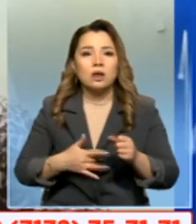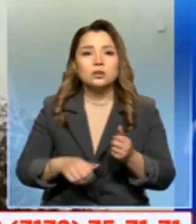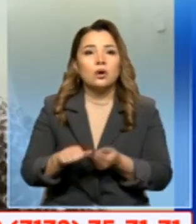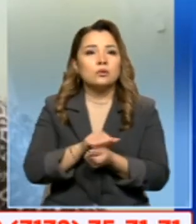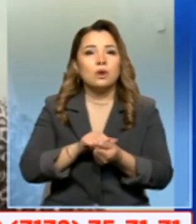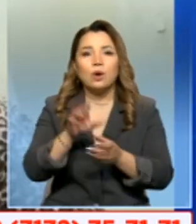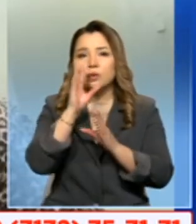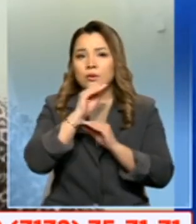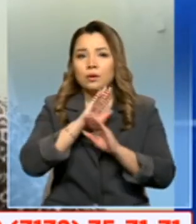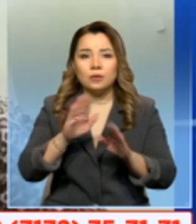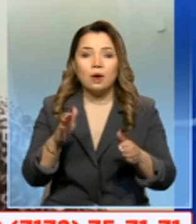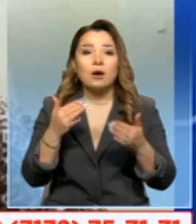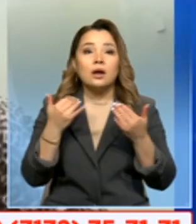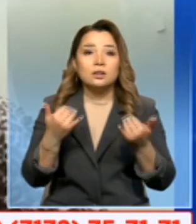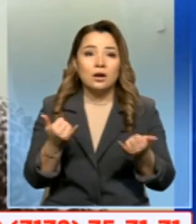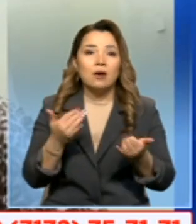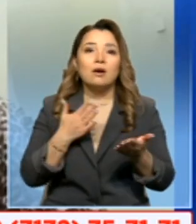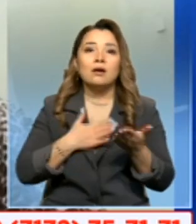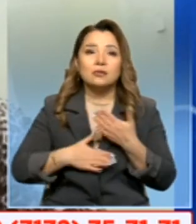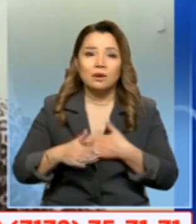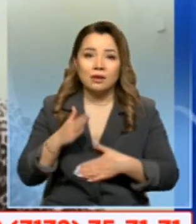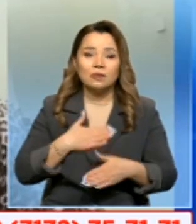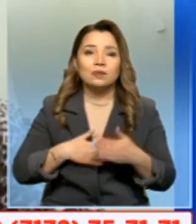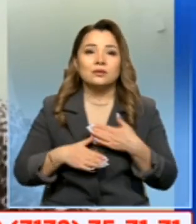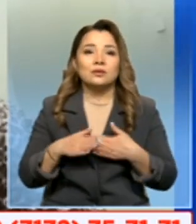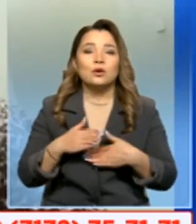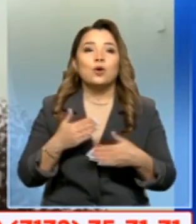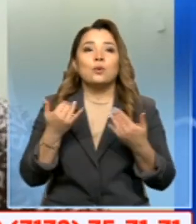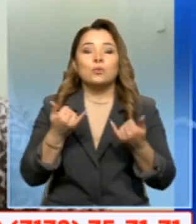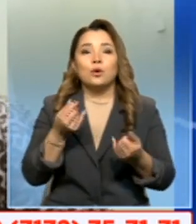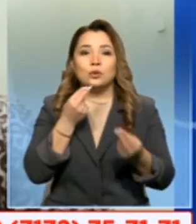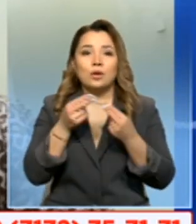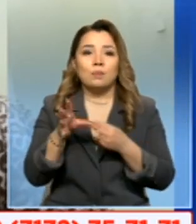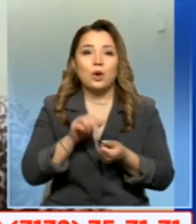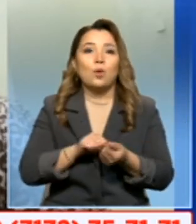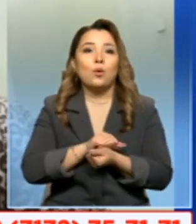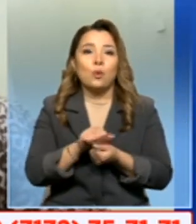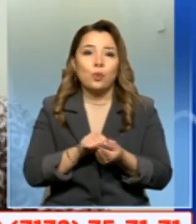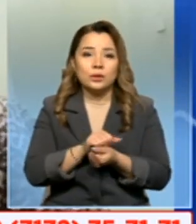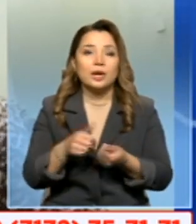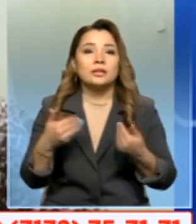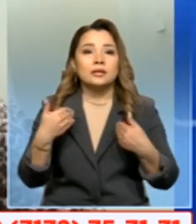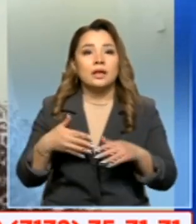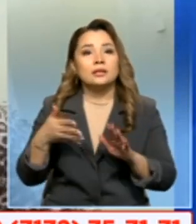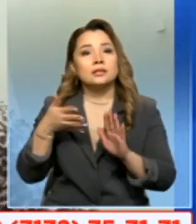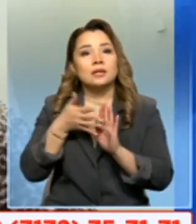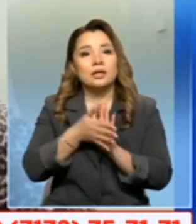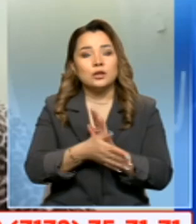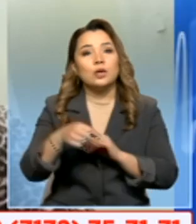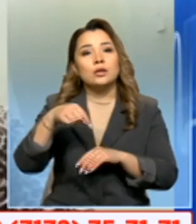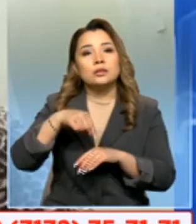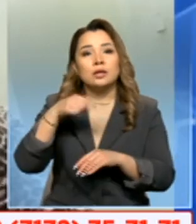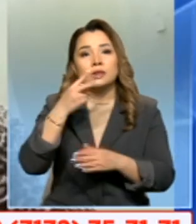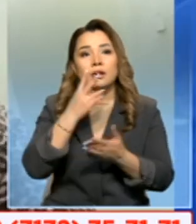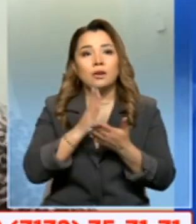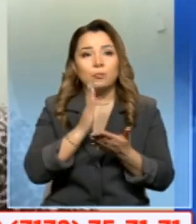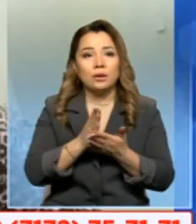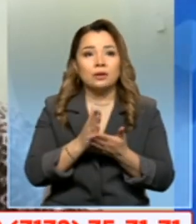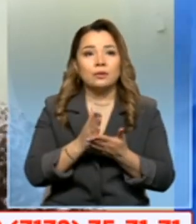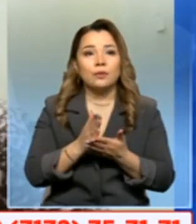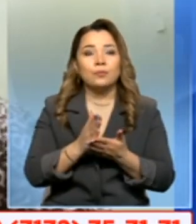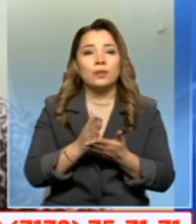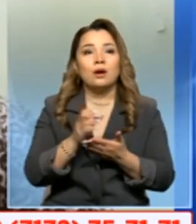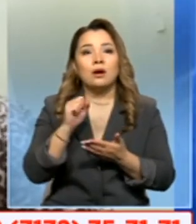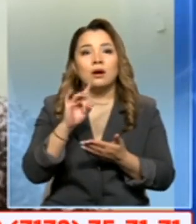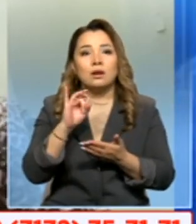қорытпайтын еді. Қазір Аллаға шүкір, деген тамағым қорытылып, денеме сіңіп жатқанын сезіледі.